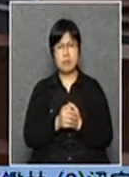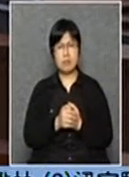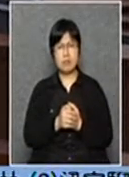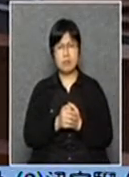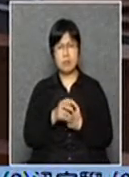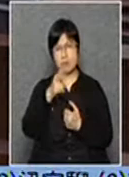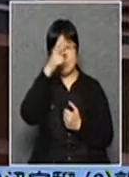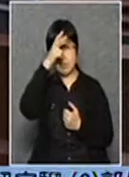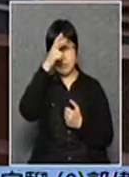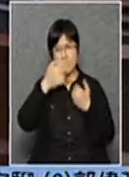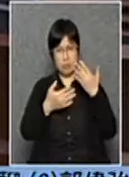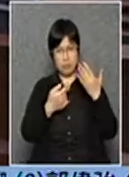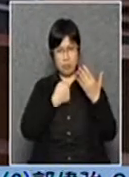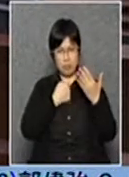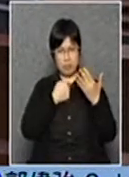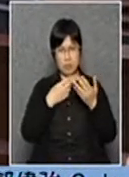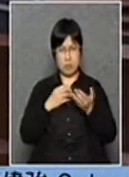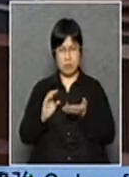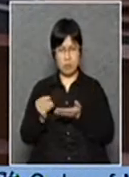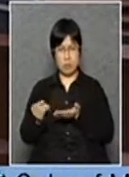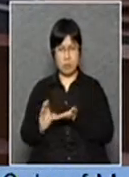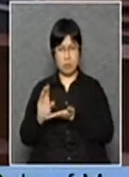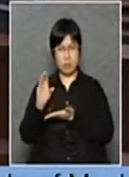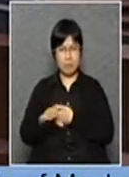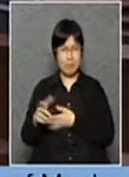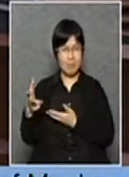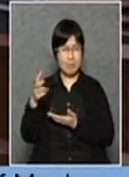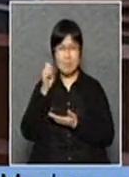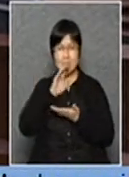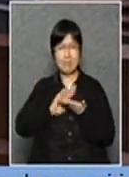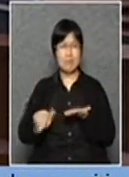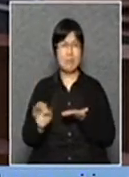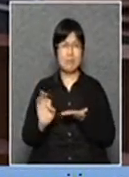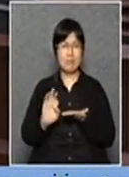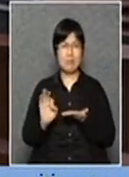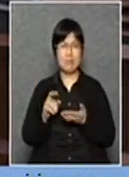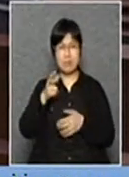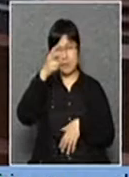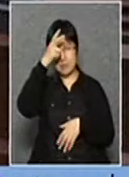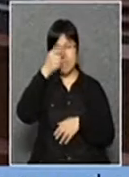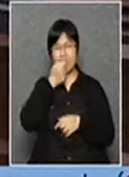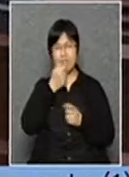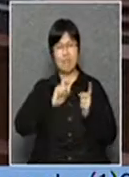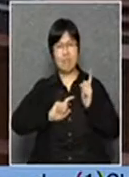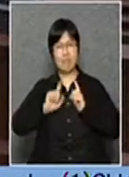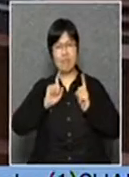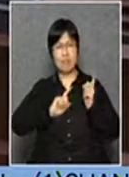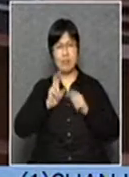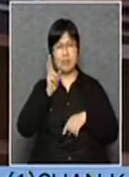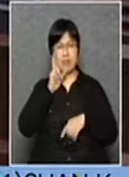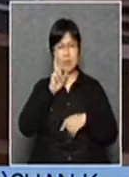政府何時應該注資呢？又沒有講清楚的，很多時候都是政府喜歡何時，好